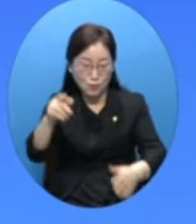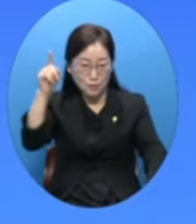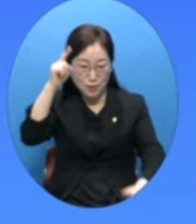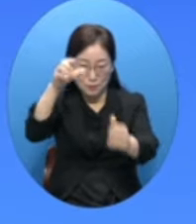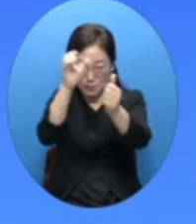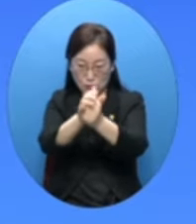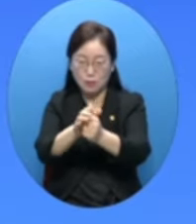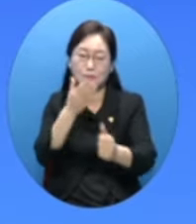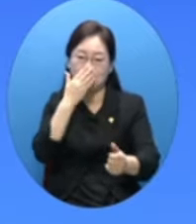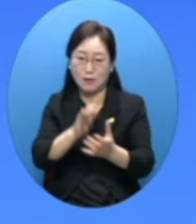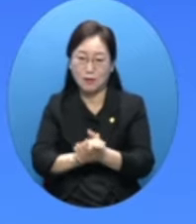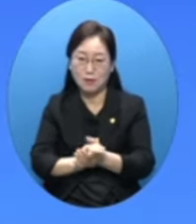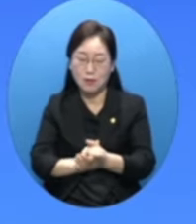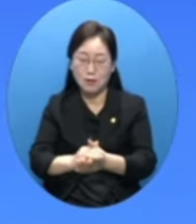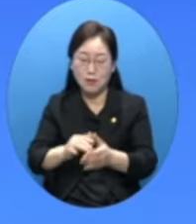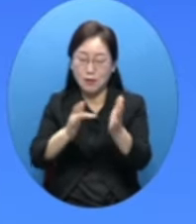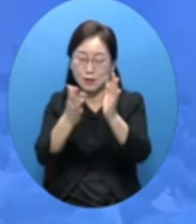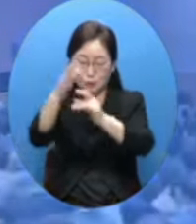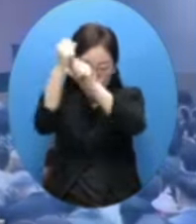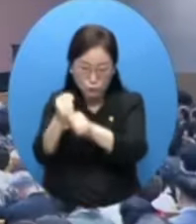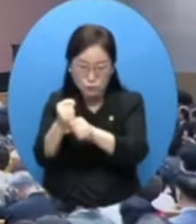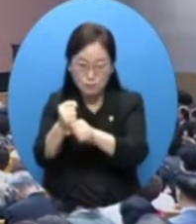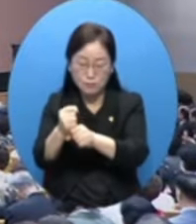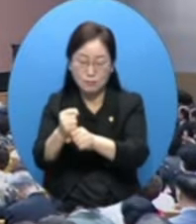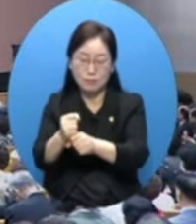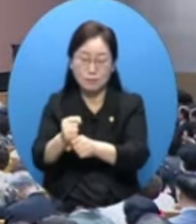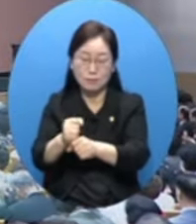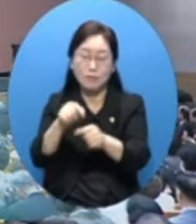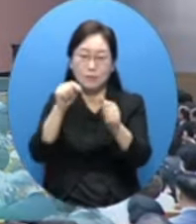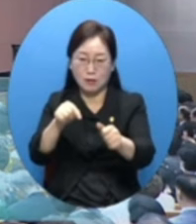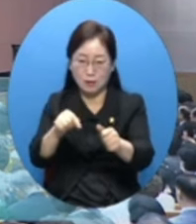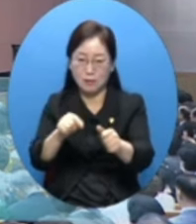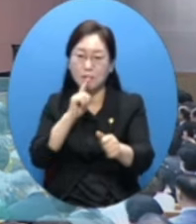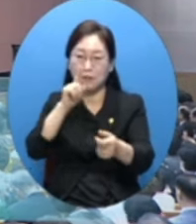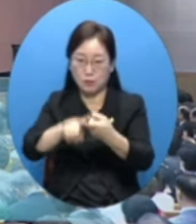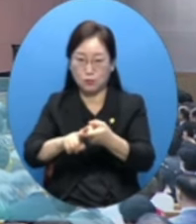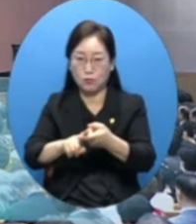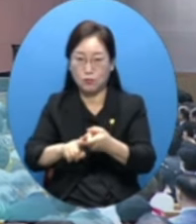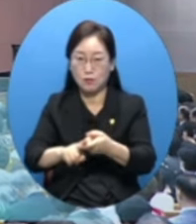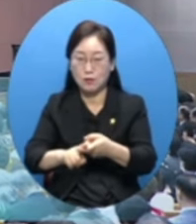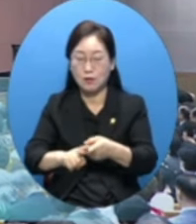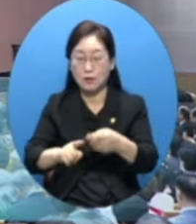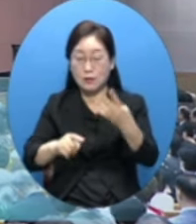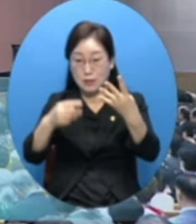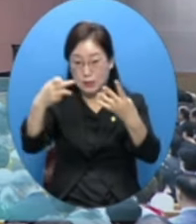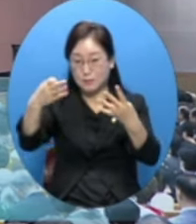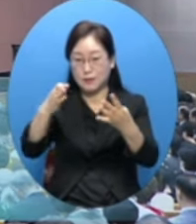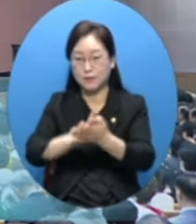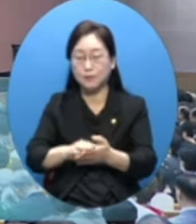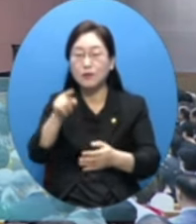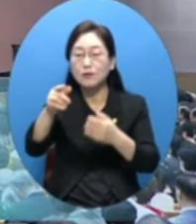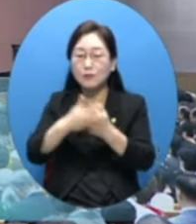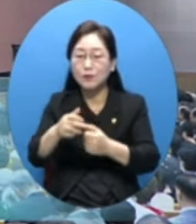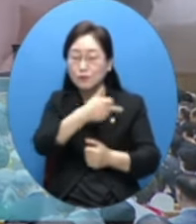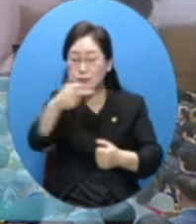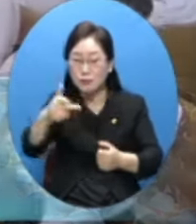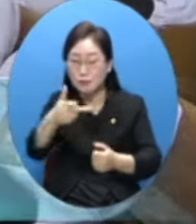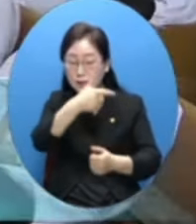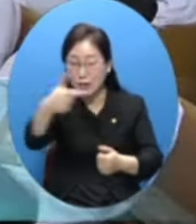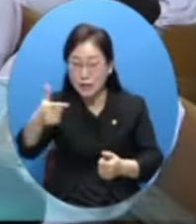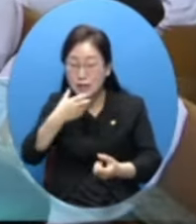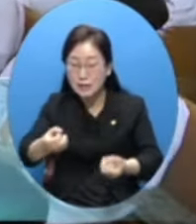히브리서 기자가 예수님을 꼭 붙잡으라고 말씀하고 있는 것입니다. 히브리서 4장 14절입니다 그러므로 우리에게 큰 대제사장이